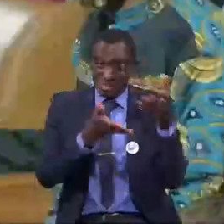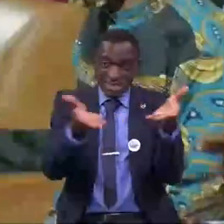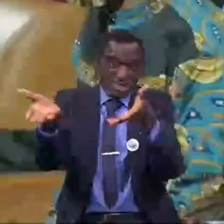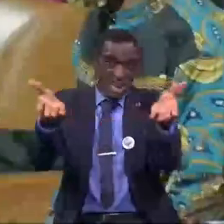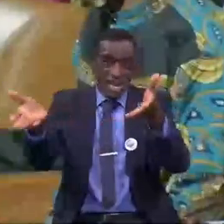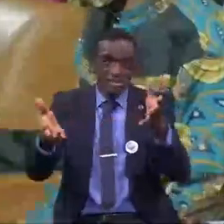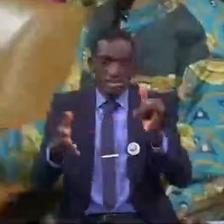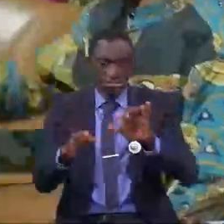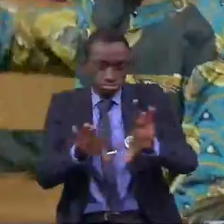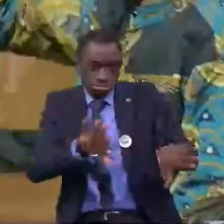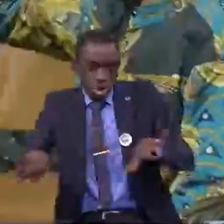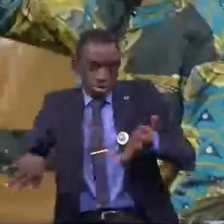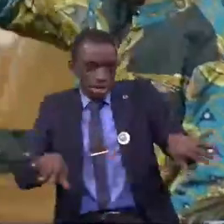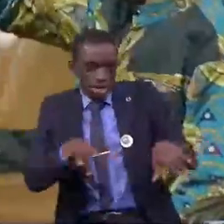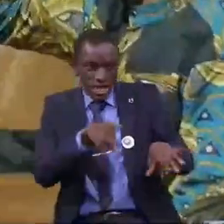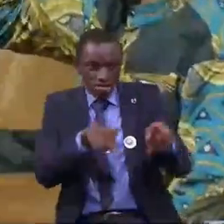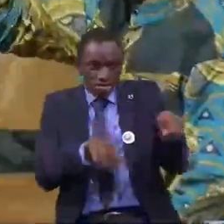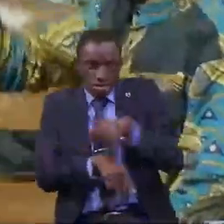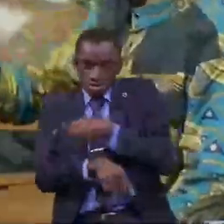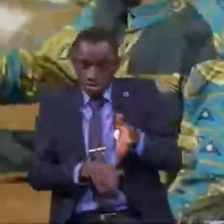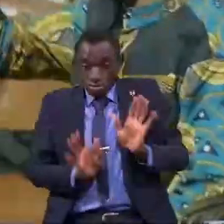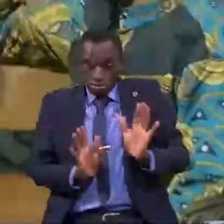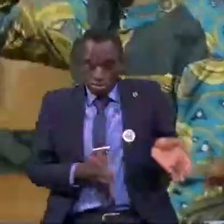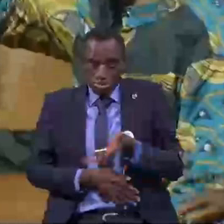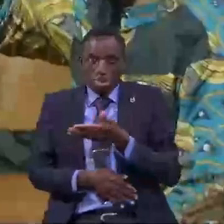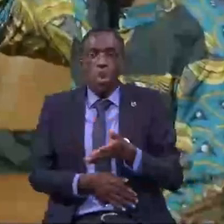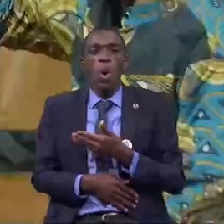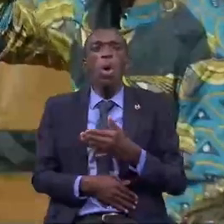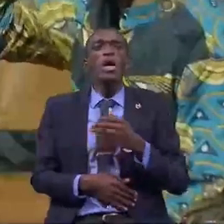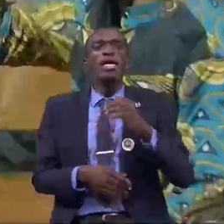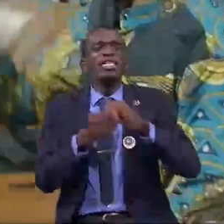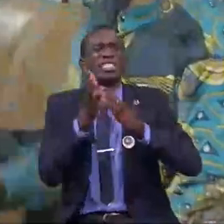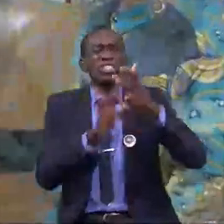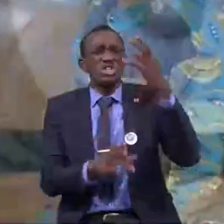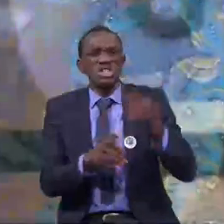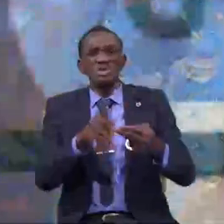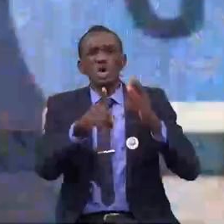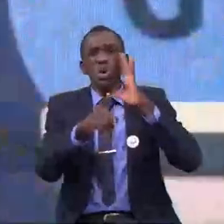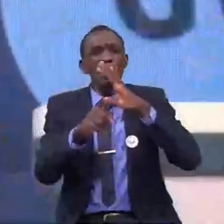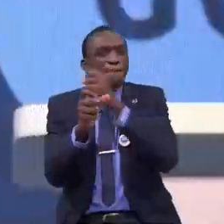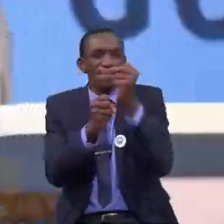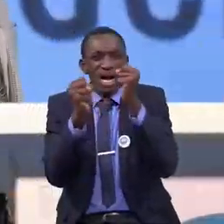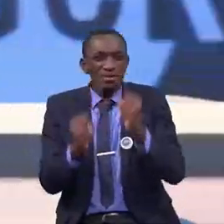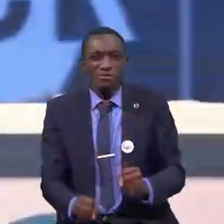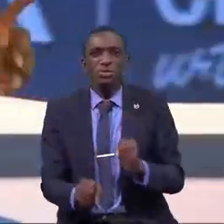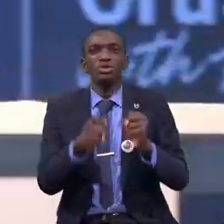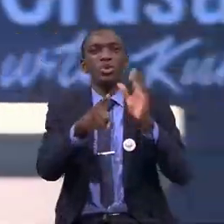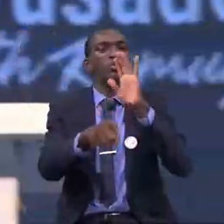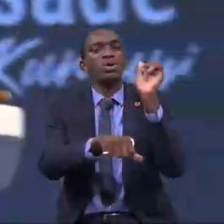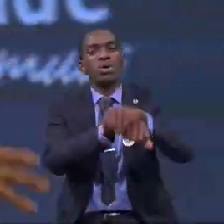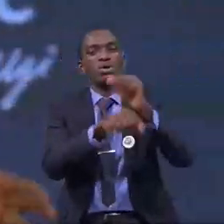Les démons, même avant que tu n'arrives, vont quitter le chemin pour dire, à quitter, il vient, le vainqueur vient.